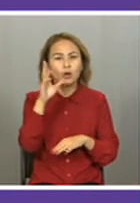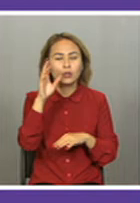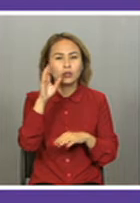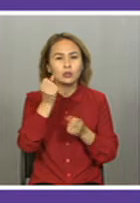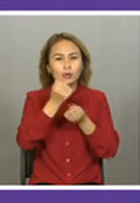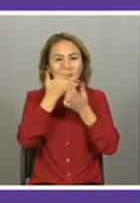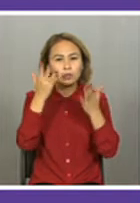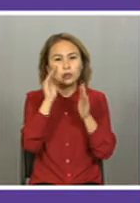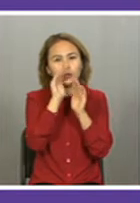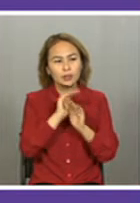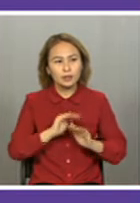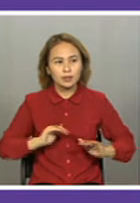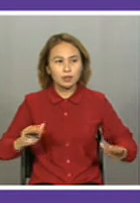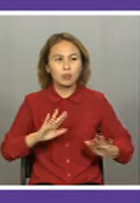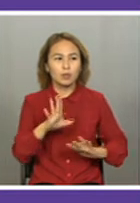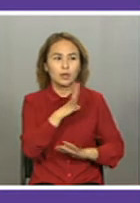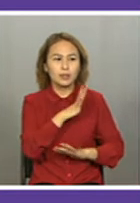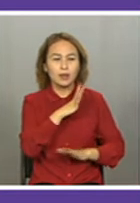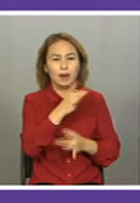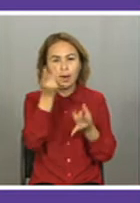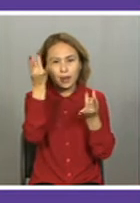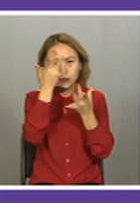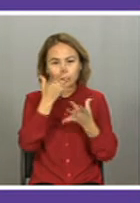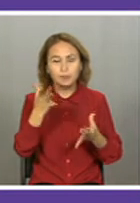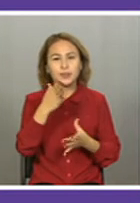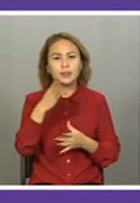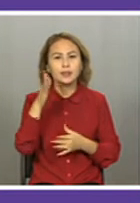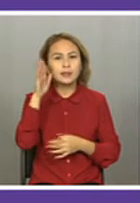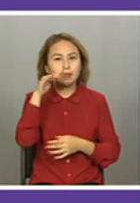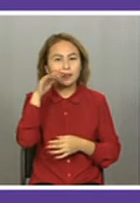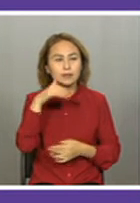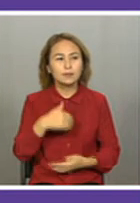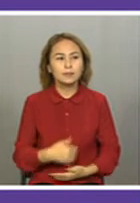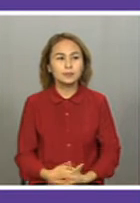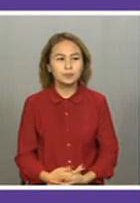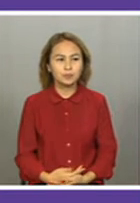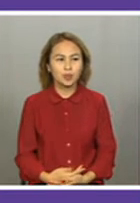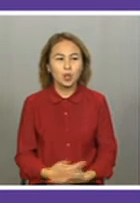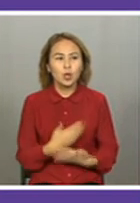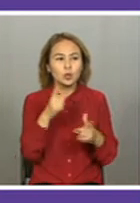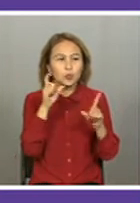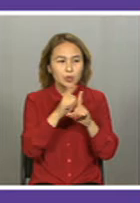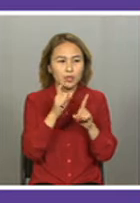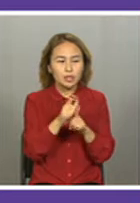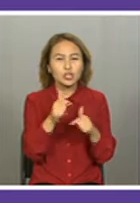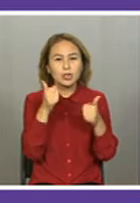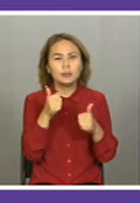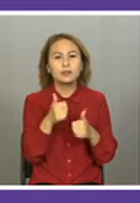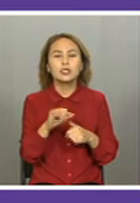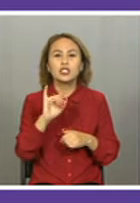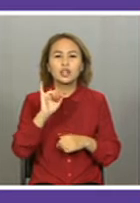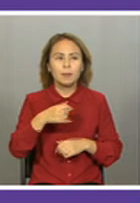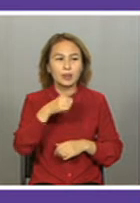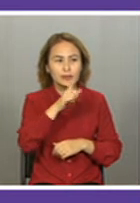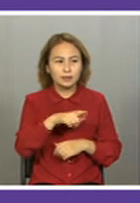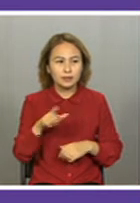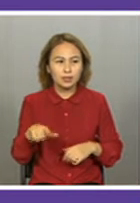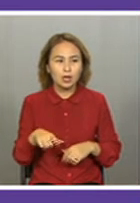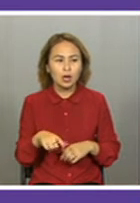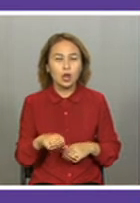жататын болады әдептіттің әдеттері. Сөз қылды жақсылықты,